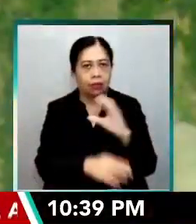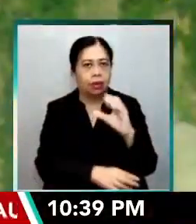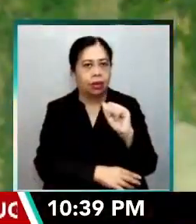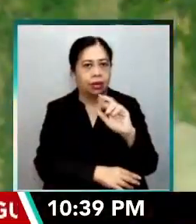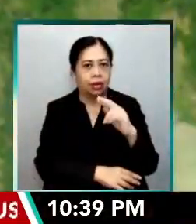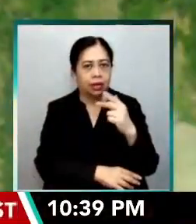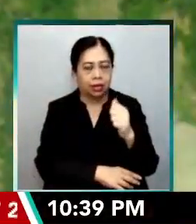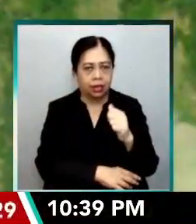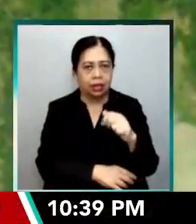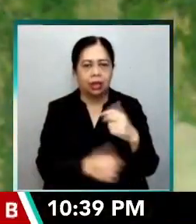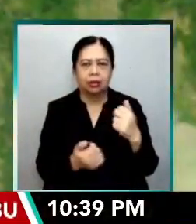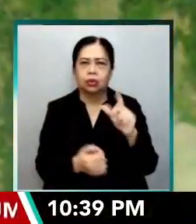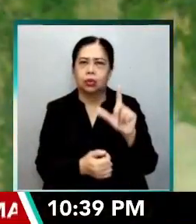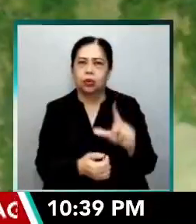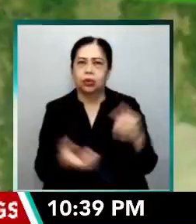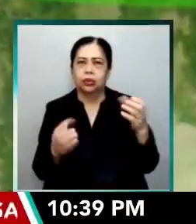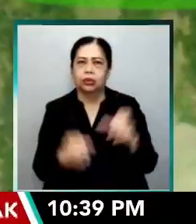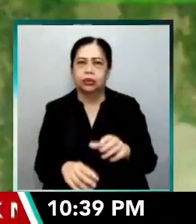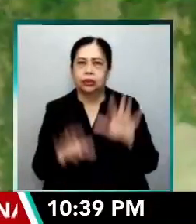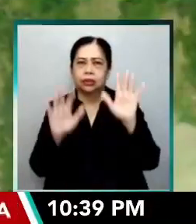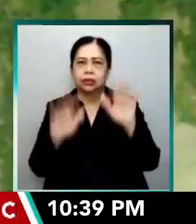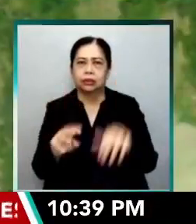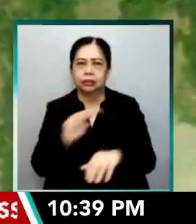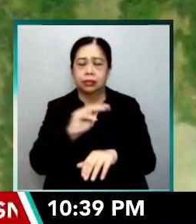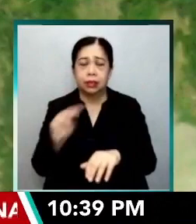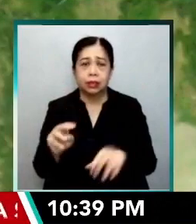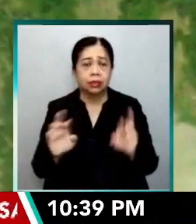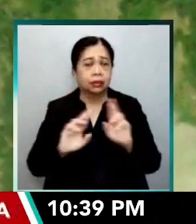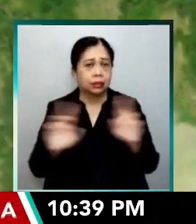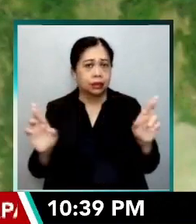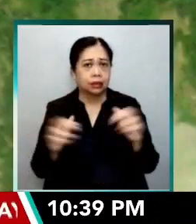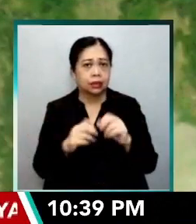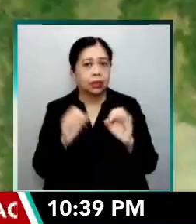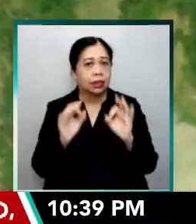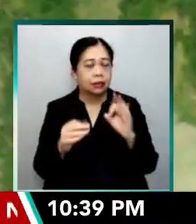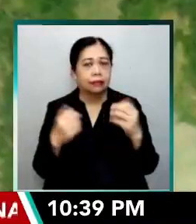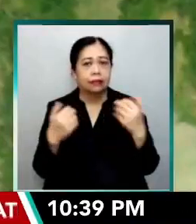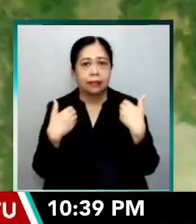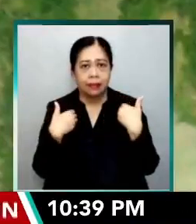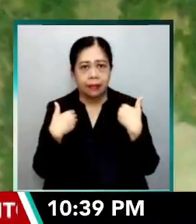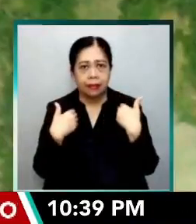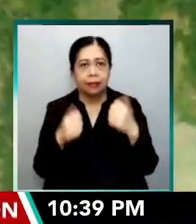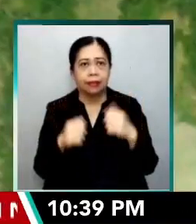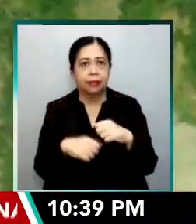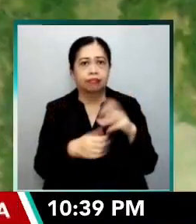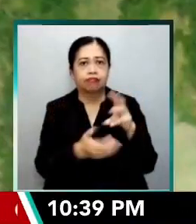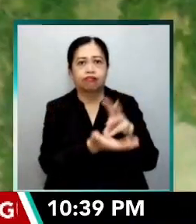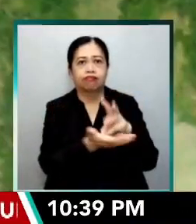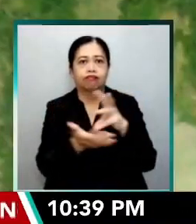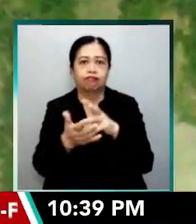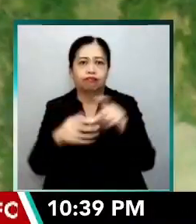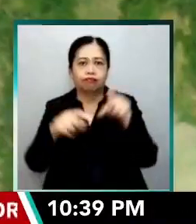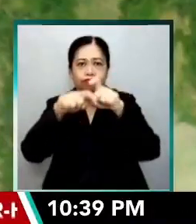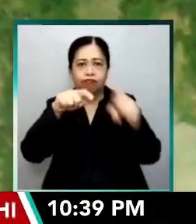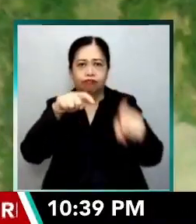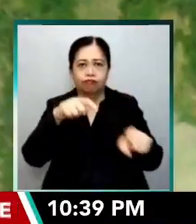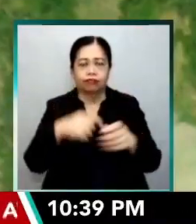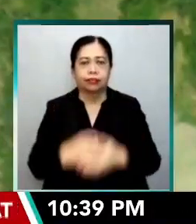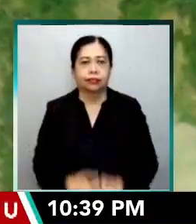ng ulan sa Metro Manila pero maging alerto pa rin sakaling magkaroon ng localized thunderstorms.